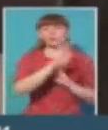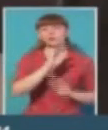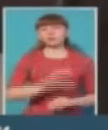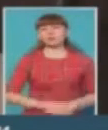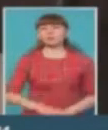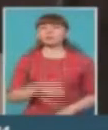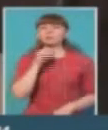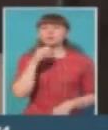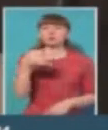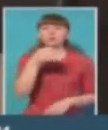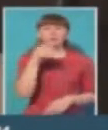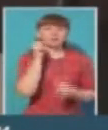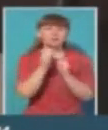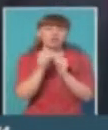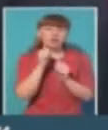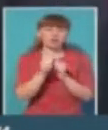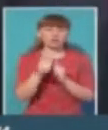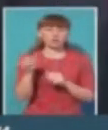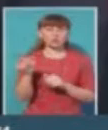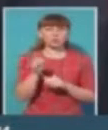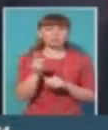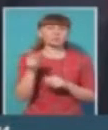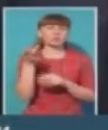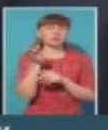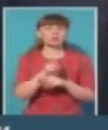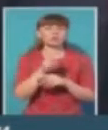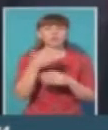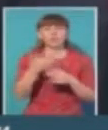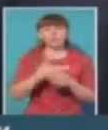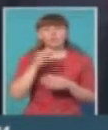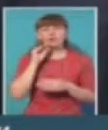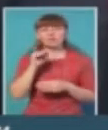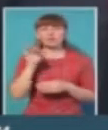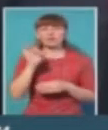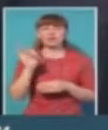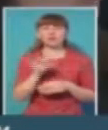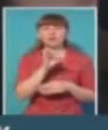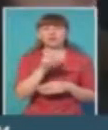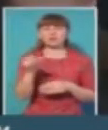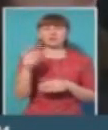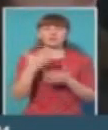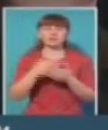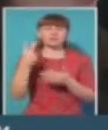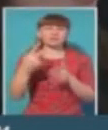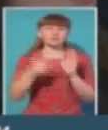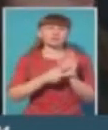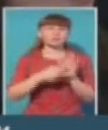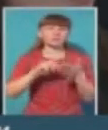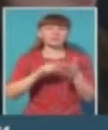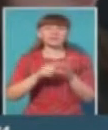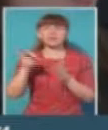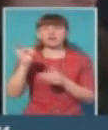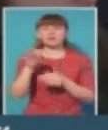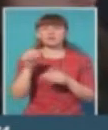неплохие показатели. Все чаще люди обращаются за помощью, так сказать, к профессиональным мирителям. В регионе действует 28 кабинетов медиатора. За